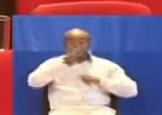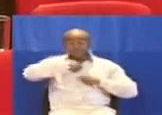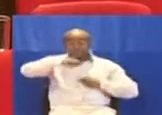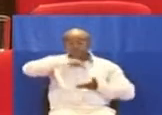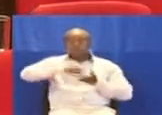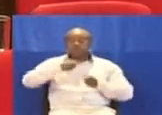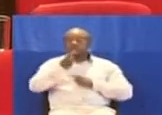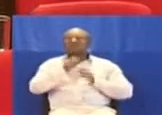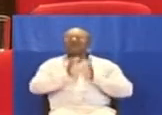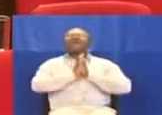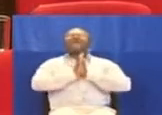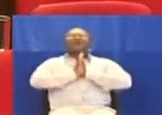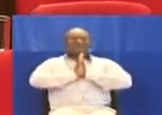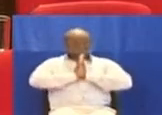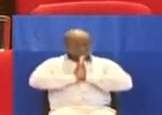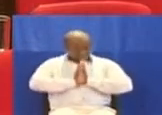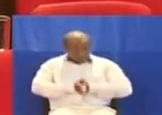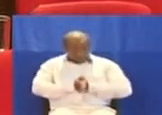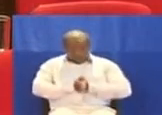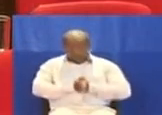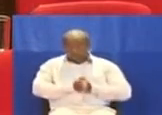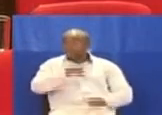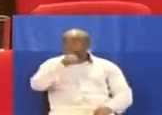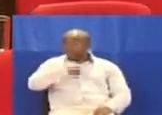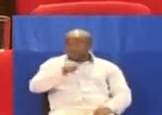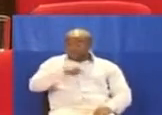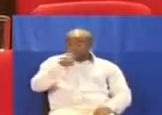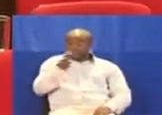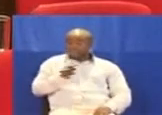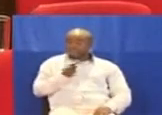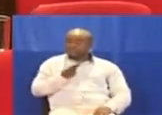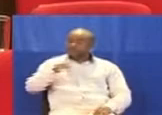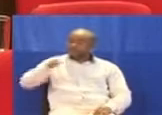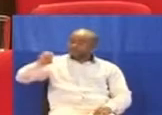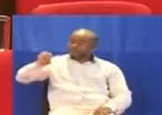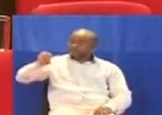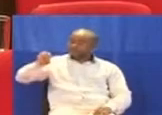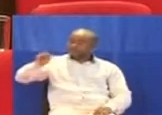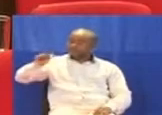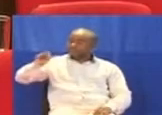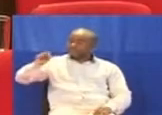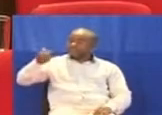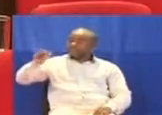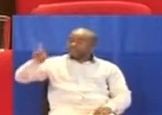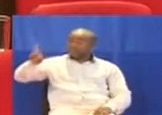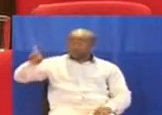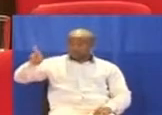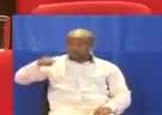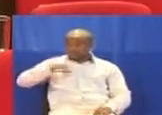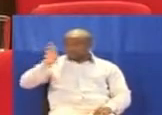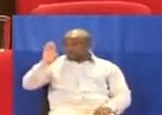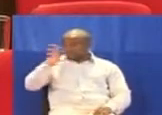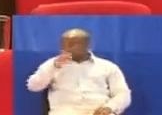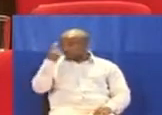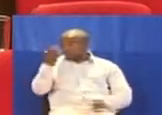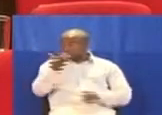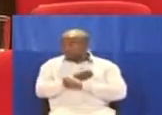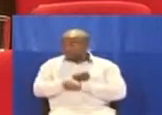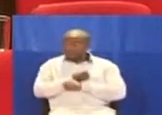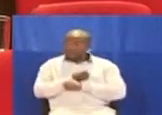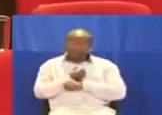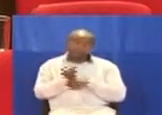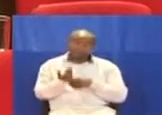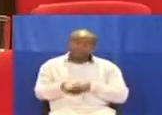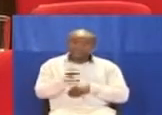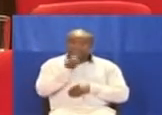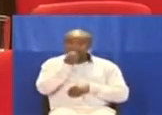sana, kwa sababu Mheshimiwa Spika, mimi naongea kama Esther. Mimi siku moja nilipopata taarifa hii